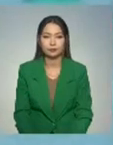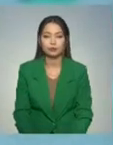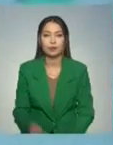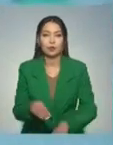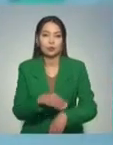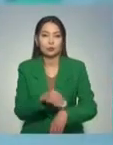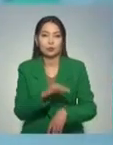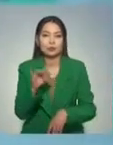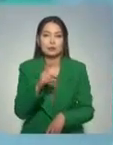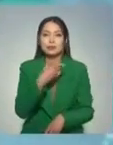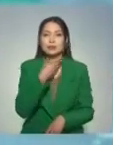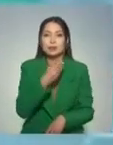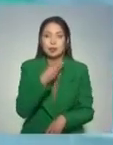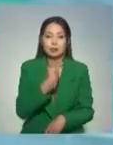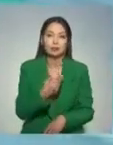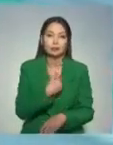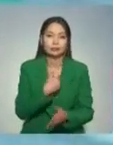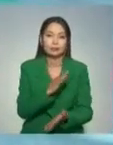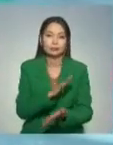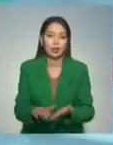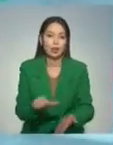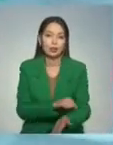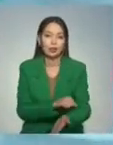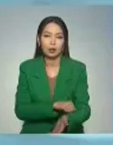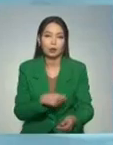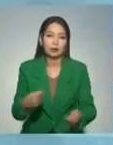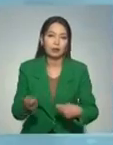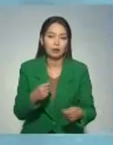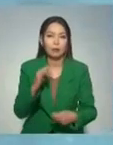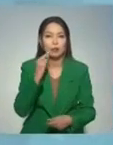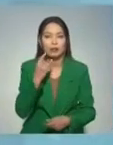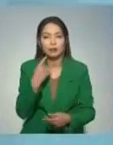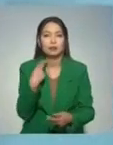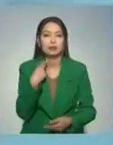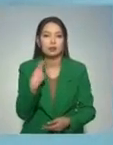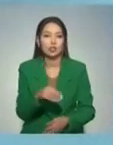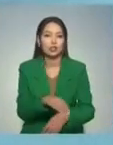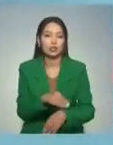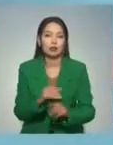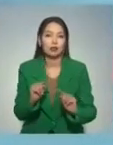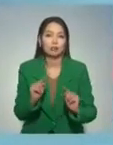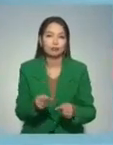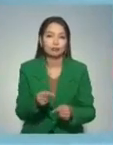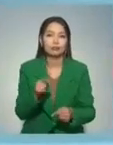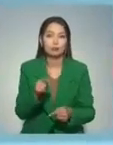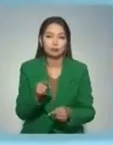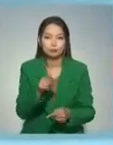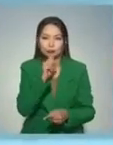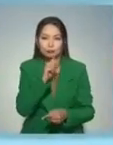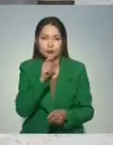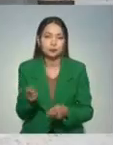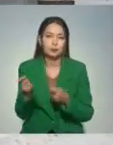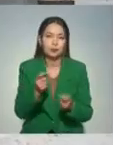Супруги из семьи пытались наладить наркотрафик в Павлодарской СИЗО. Жена арестованного по подозрению в краже принесла ему